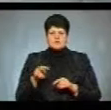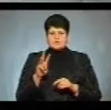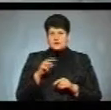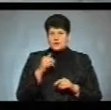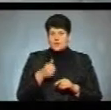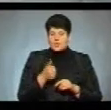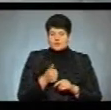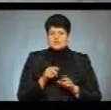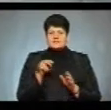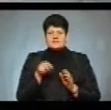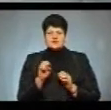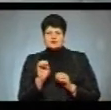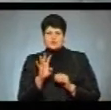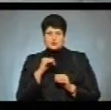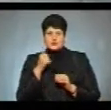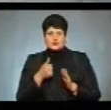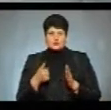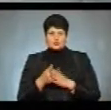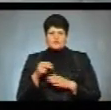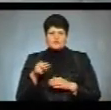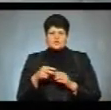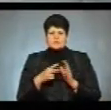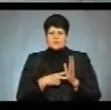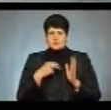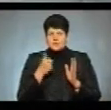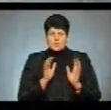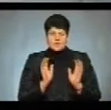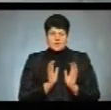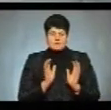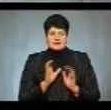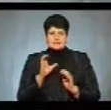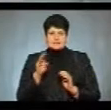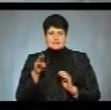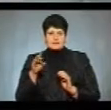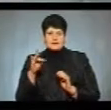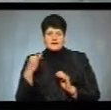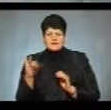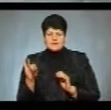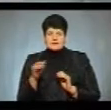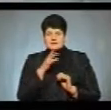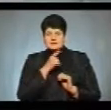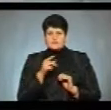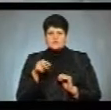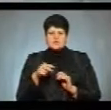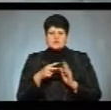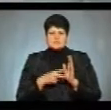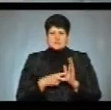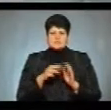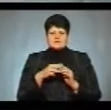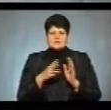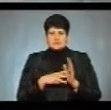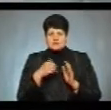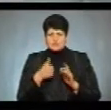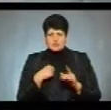року. З 2014 до 2017 року опікувався Стрийською Скалою. В сезоні 2017-18 років